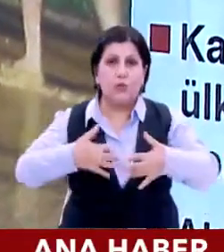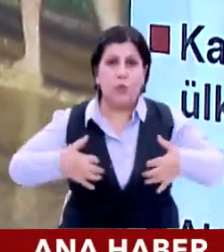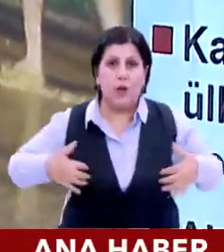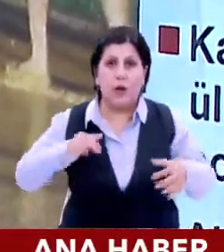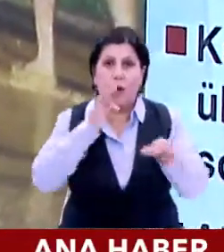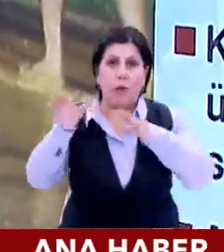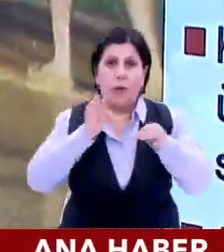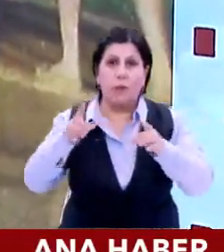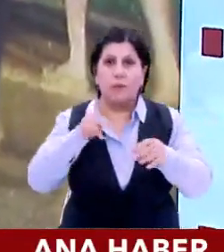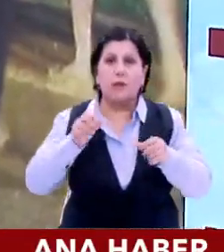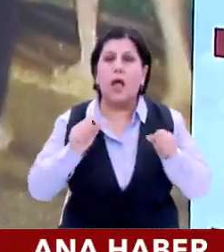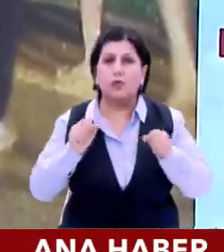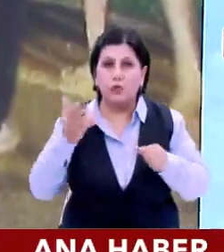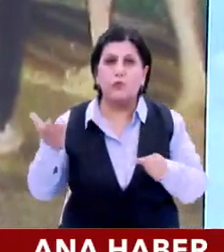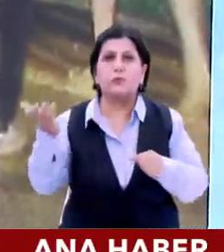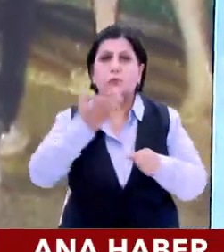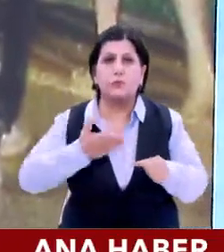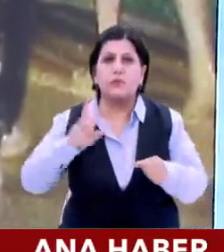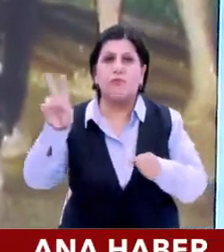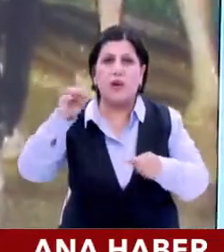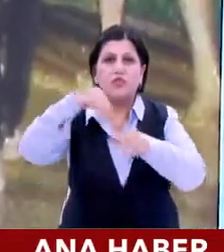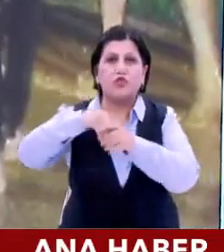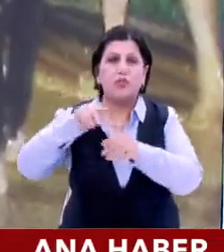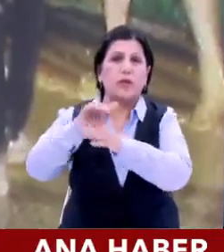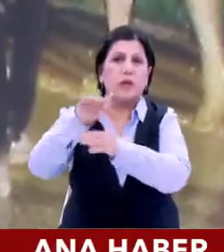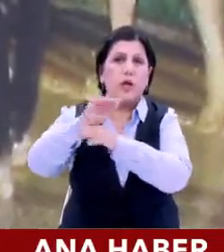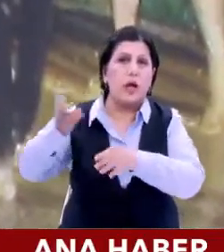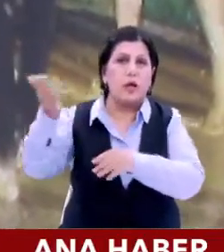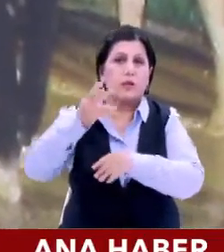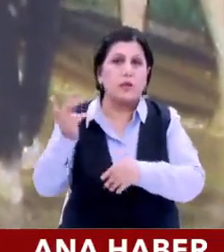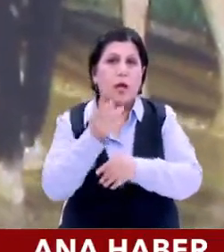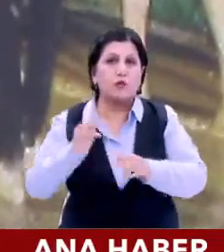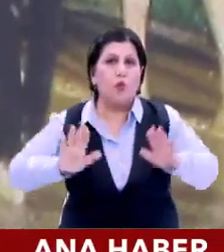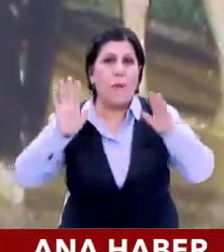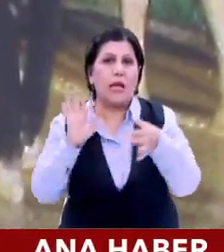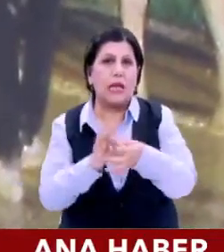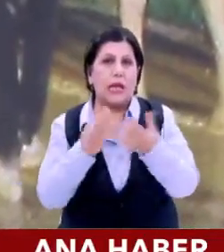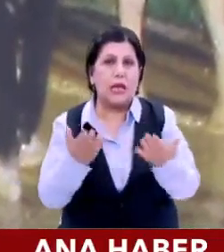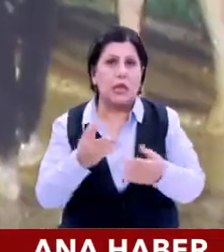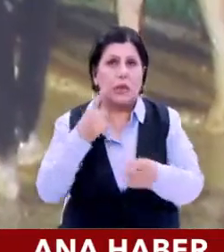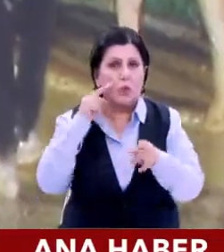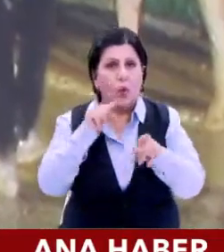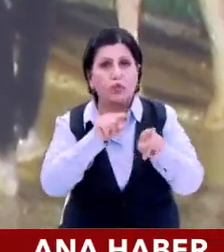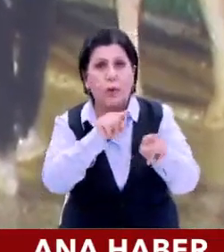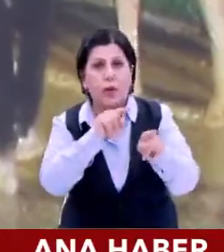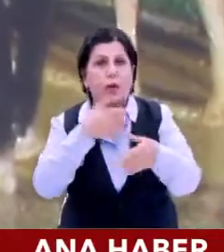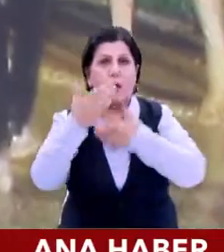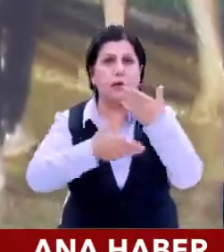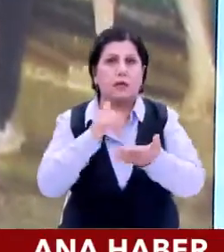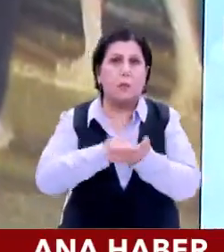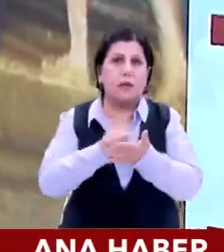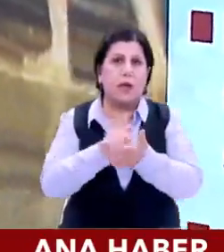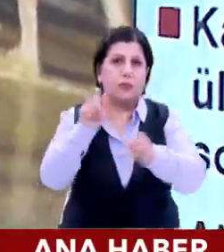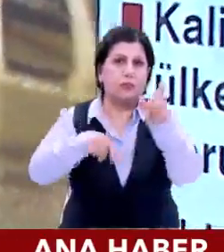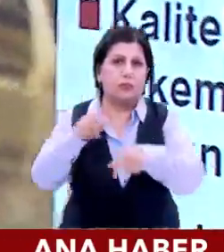Erzurum Van gibi doğu sınırlarımızda yaşayan vatandaşlar da Kaçak göçmenlerle ilgili gözlemlerini anlatıyorlar Medya